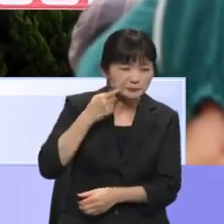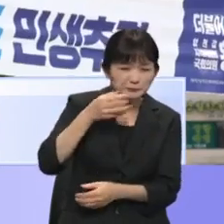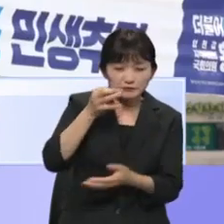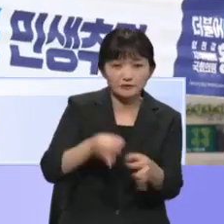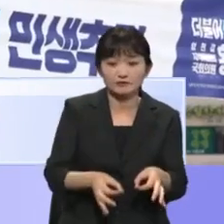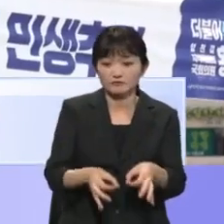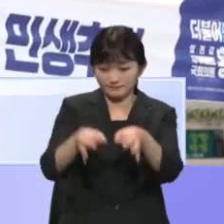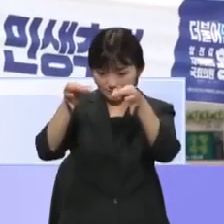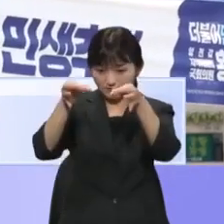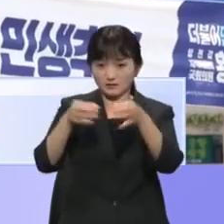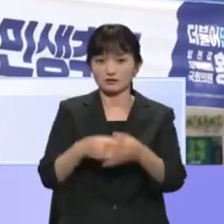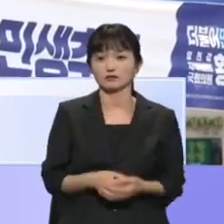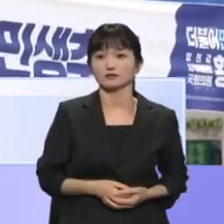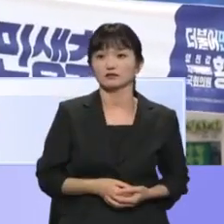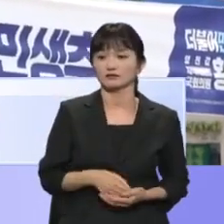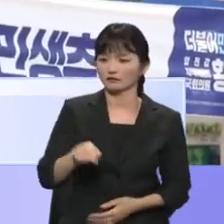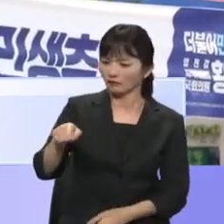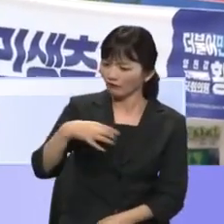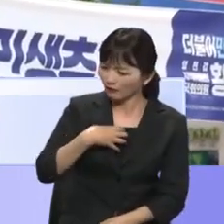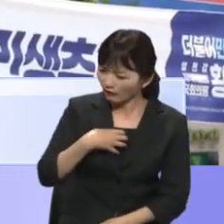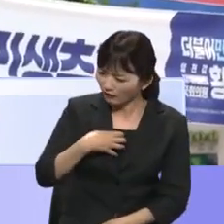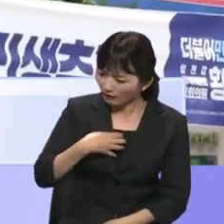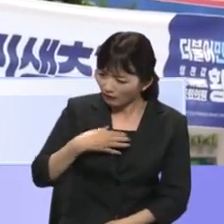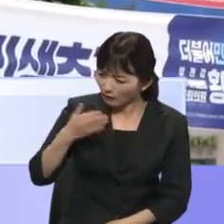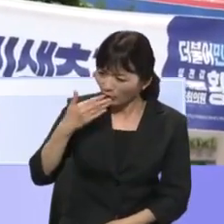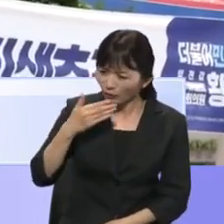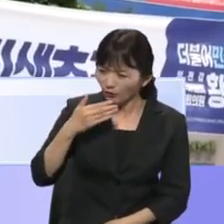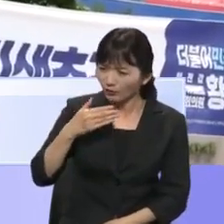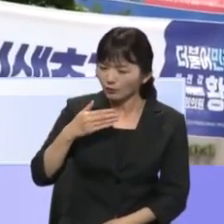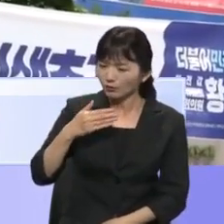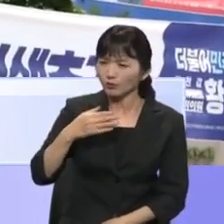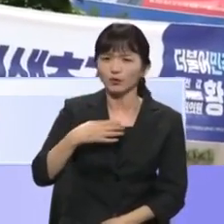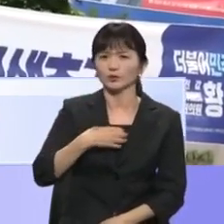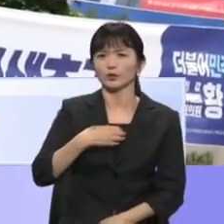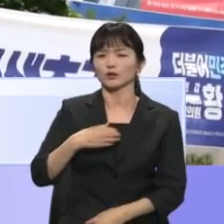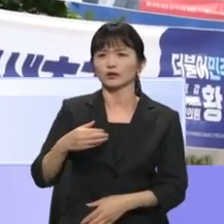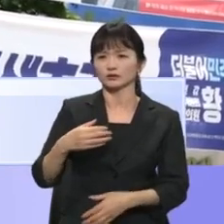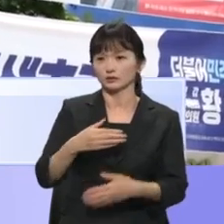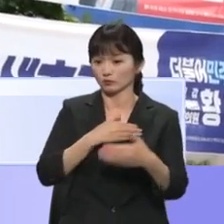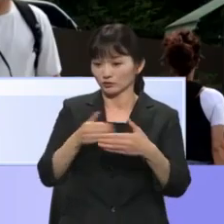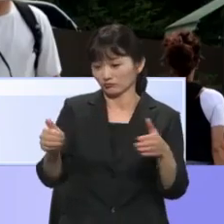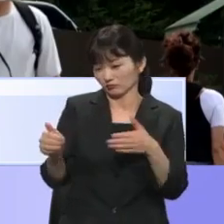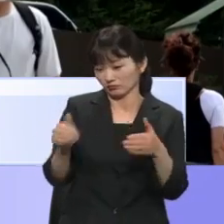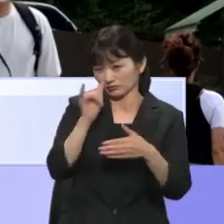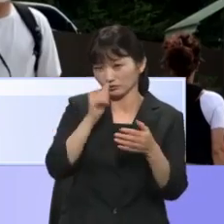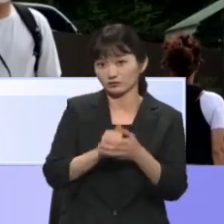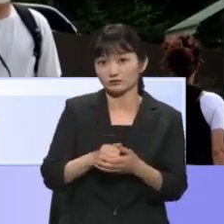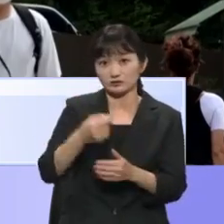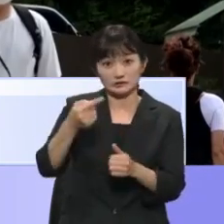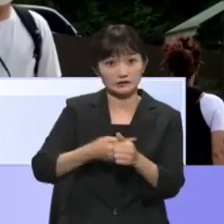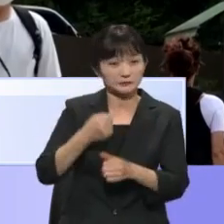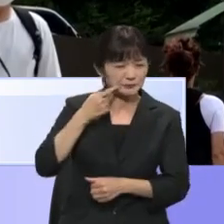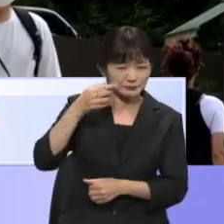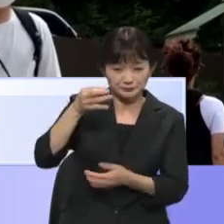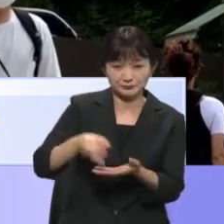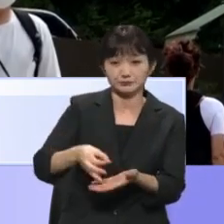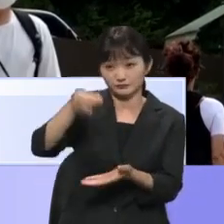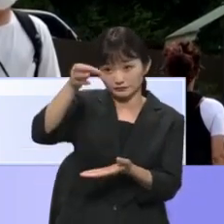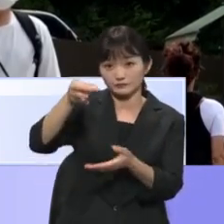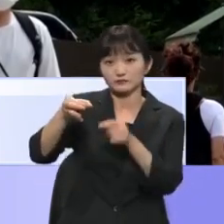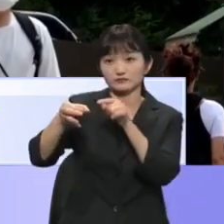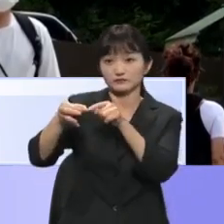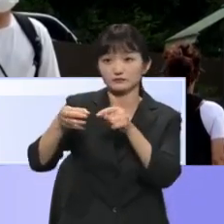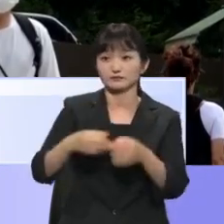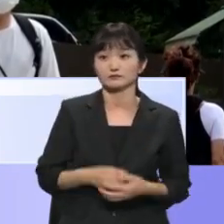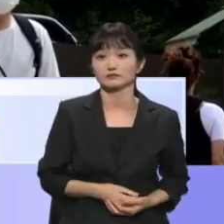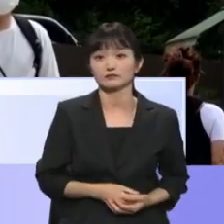그 가운데 당연히 민주당은 이거 위험하다 먹으면 큰일 난다고 불안을 조장했던 것도 있고요 실제로 소금값이 상당히 많이 올랐거든요 근데 그 오른 상황에서